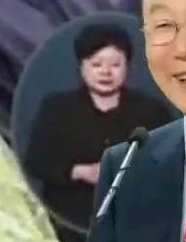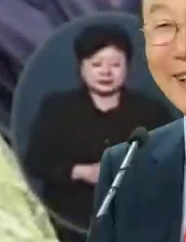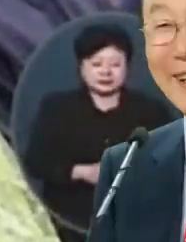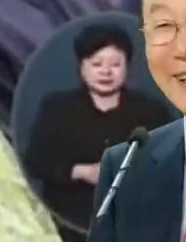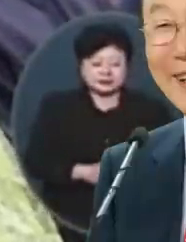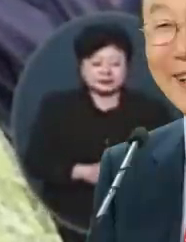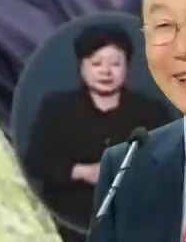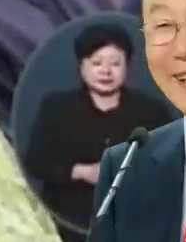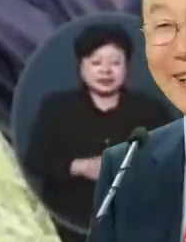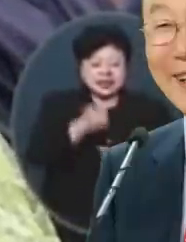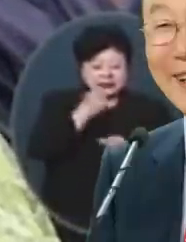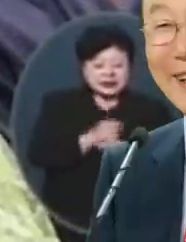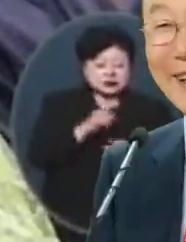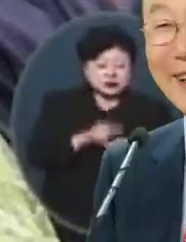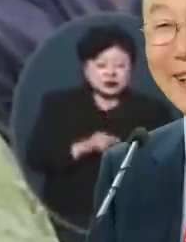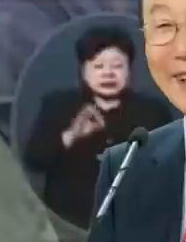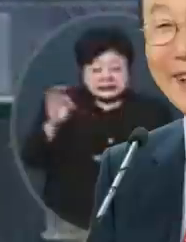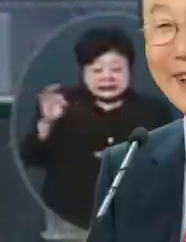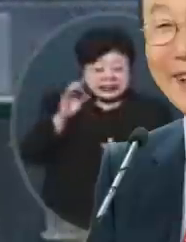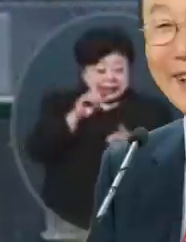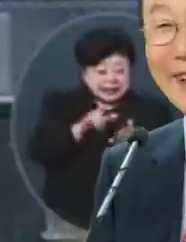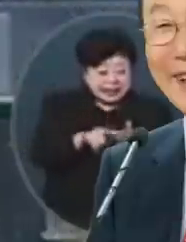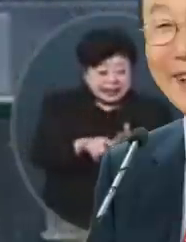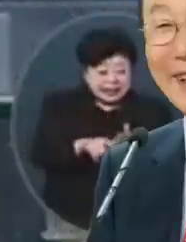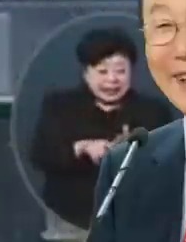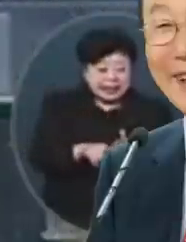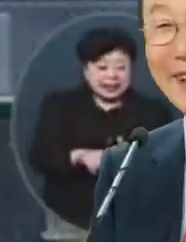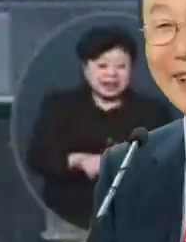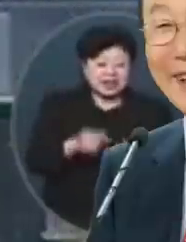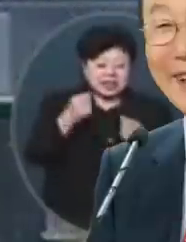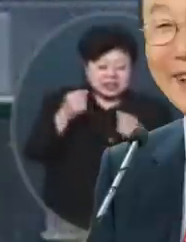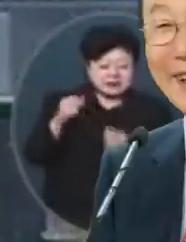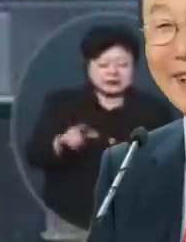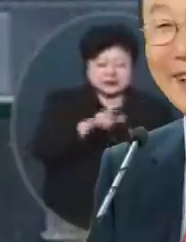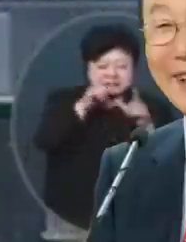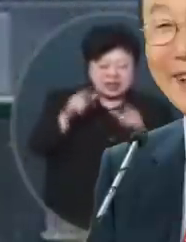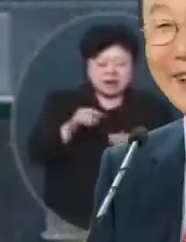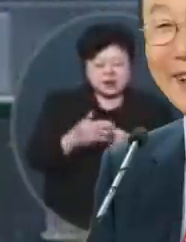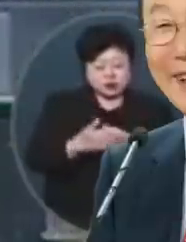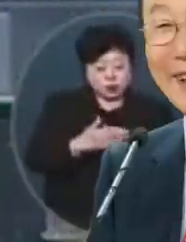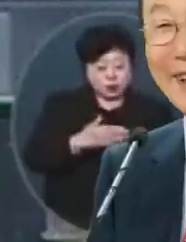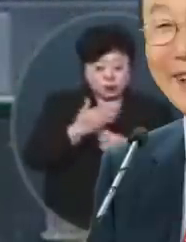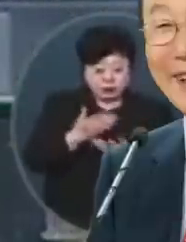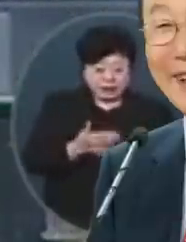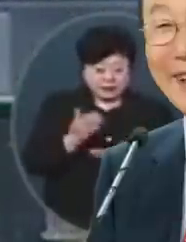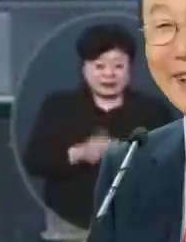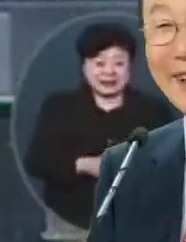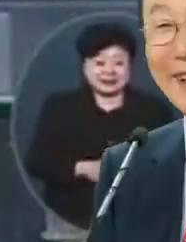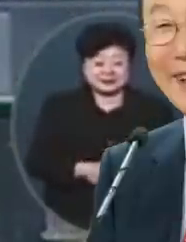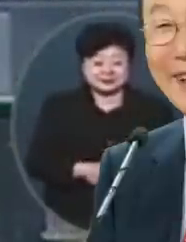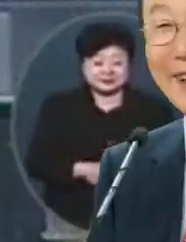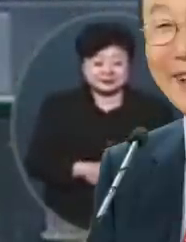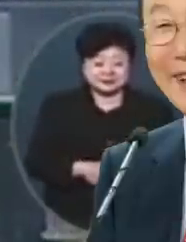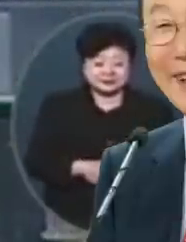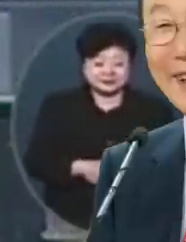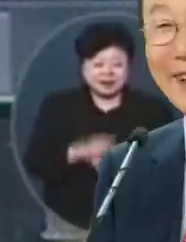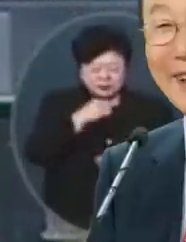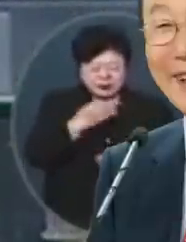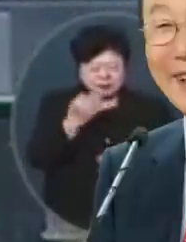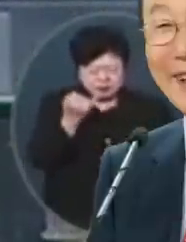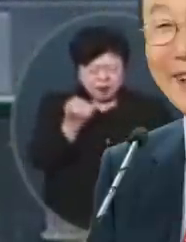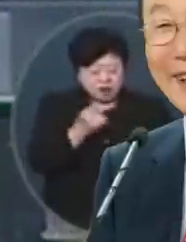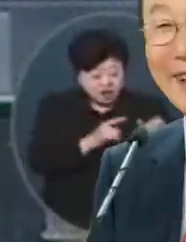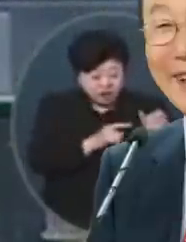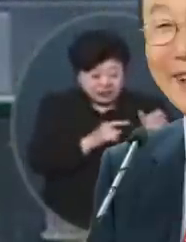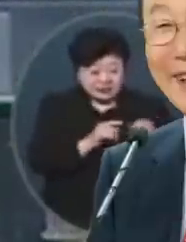이렇게 창조적인 시인을 늘 하는 것은 굉장히 여러분 생활에 도움을 가져오게 되는 것입니다. 혈루병 앓은